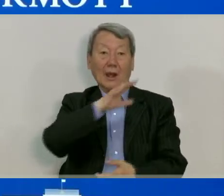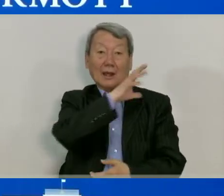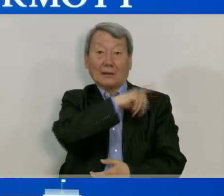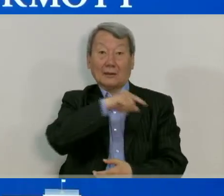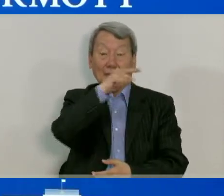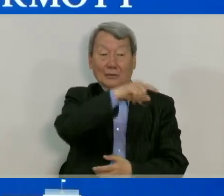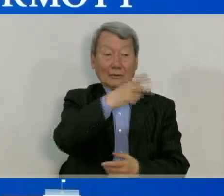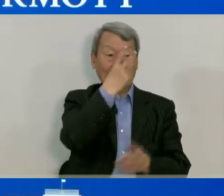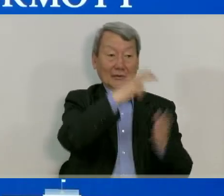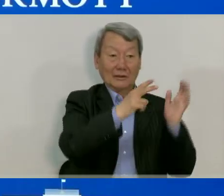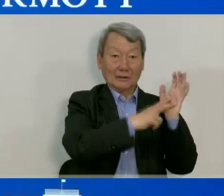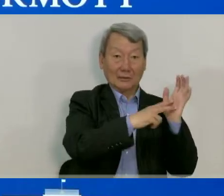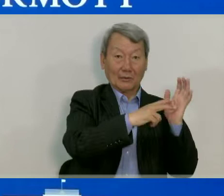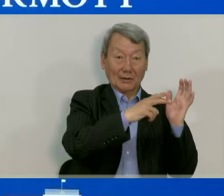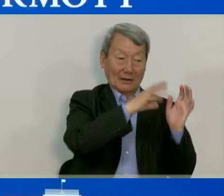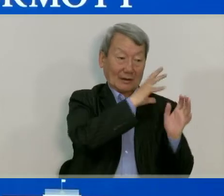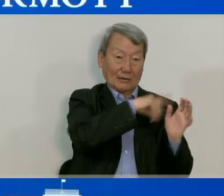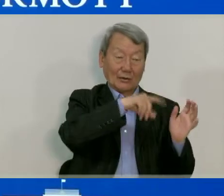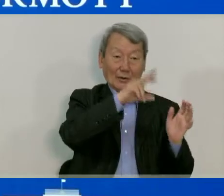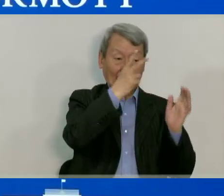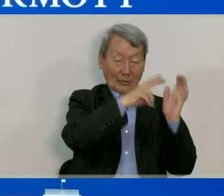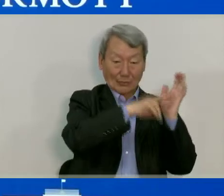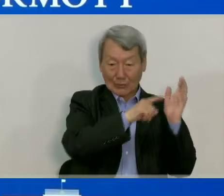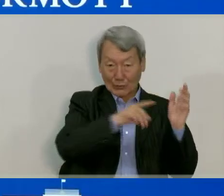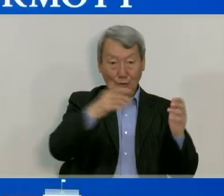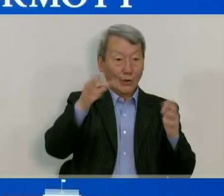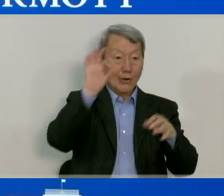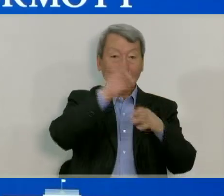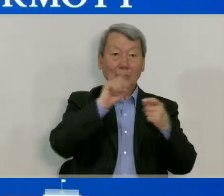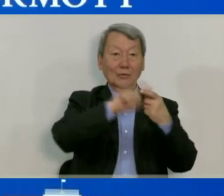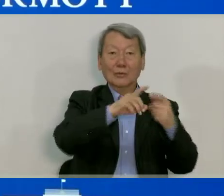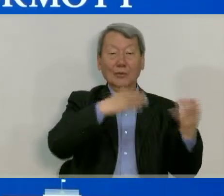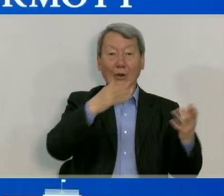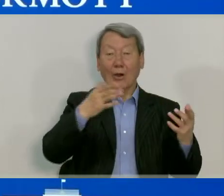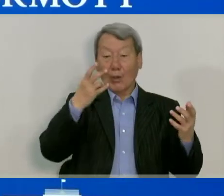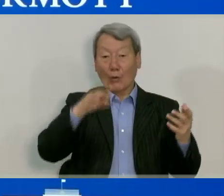с 27 апреля не было новых случаев, но вот 11 мая